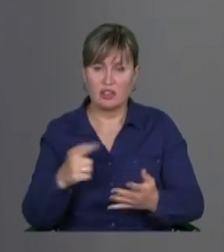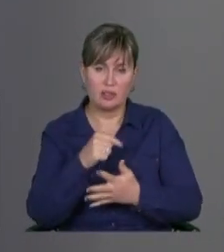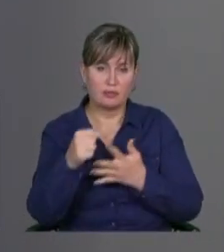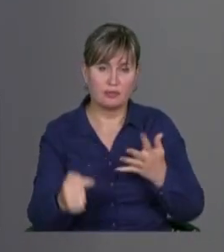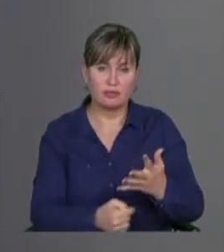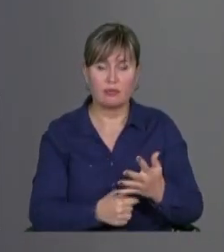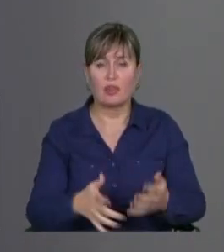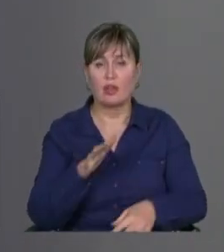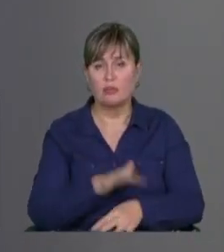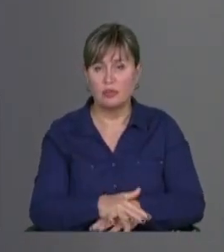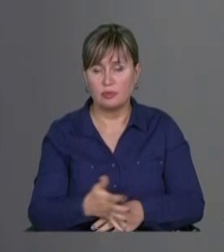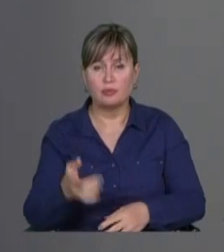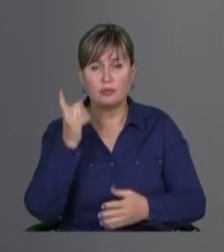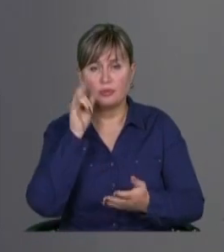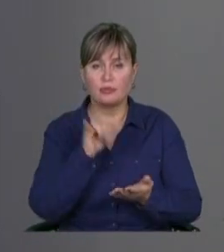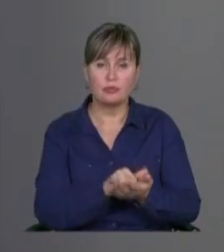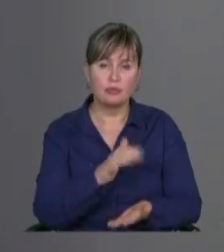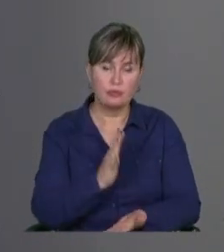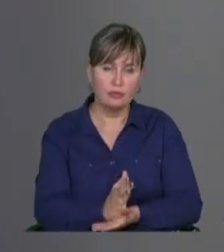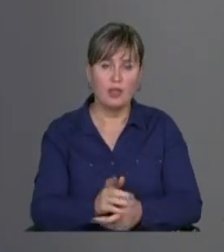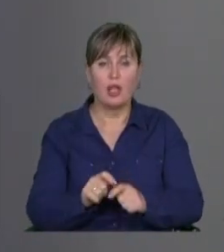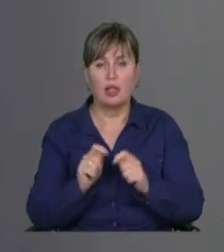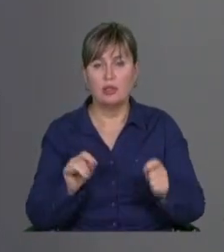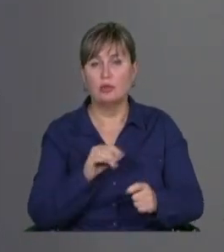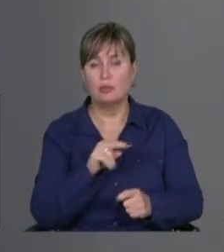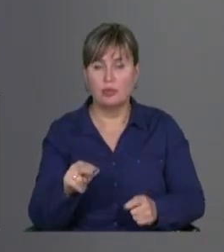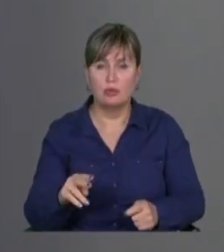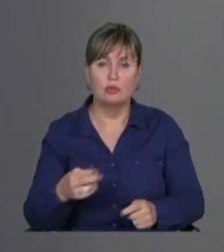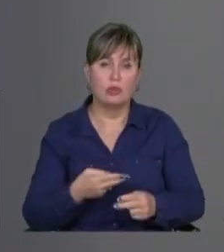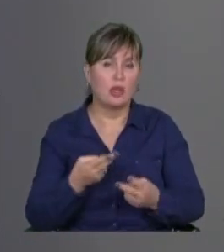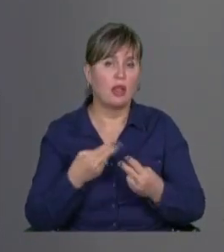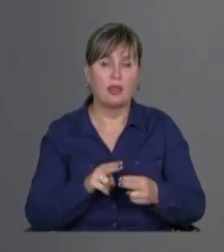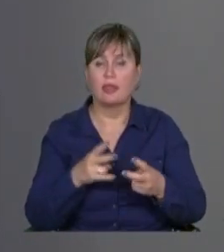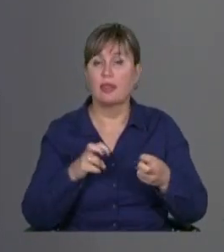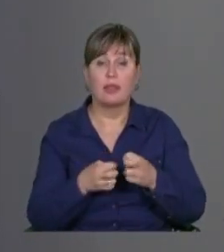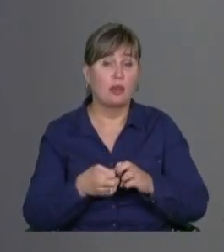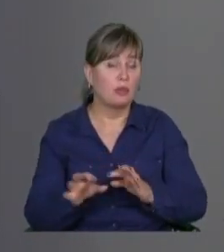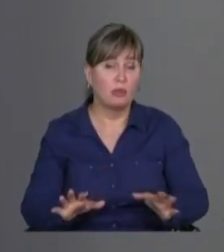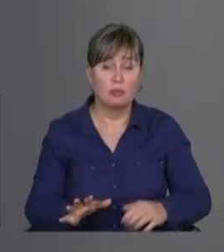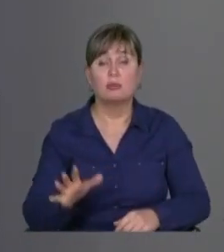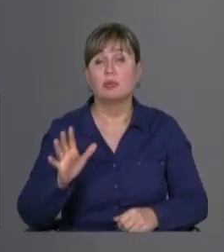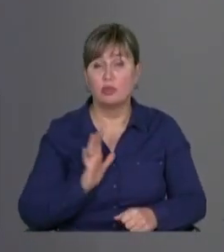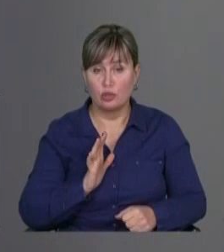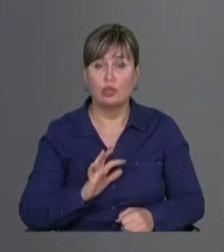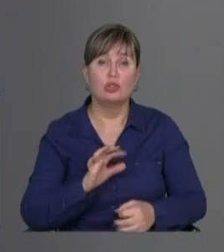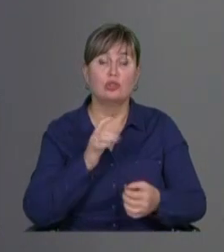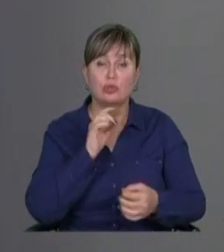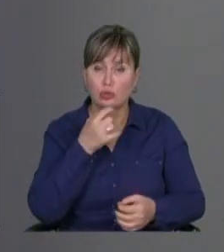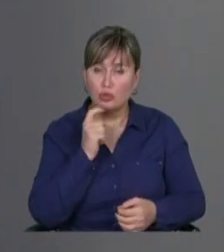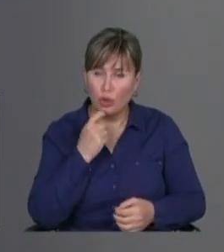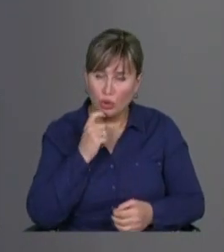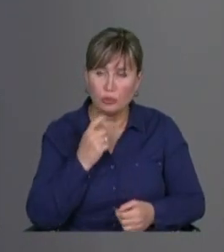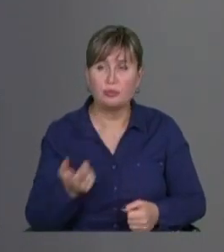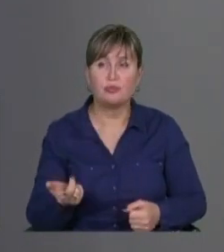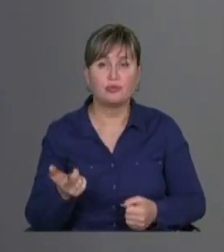в том числе и сервисов, мобильные приложения банков. Открыть ИП стало не проблемой. Были сложности, сразу скажу,